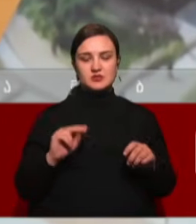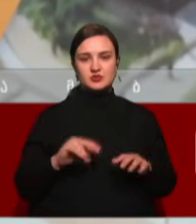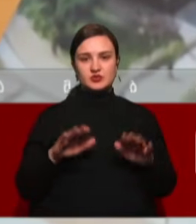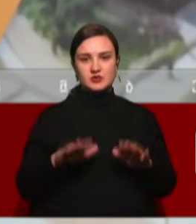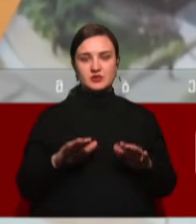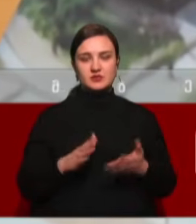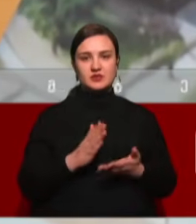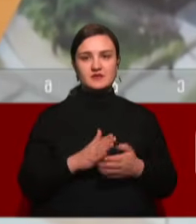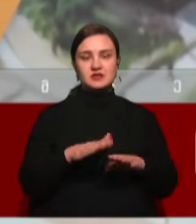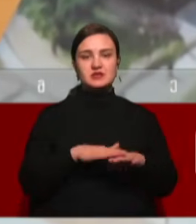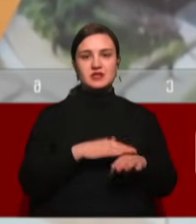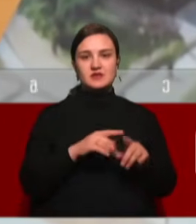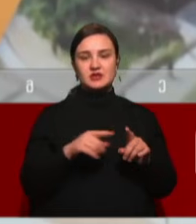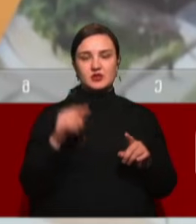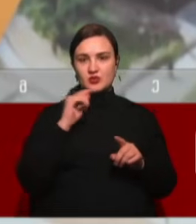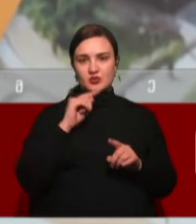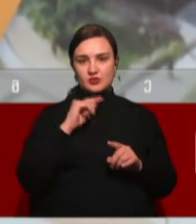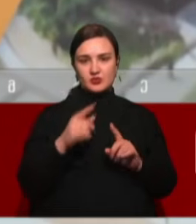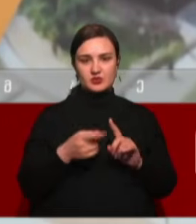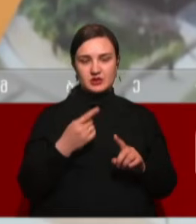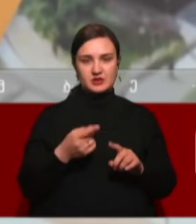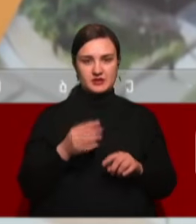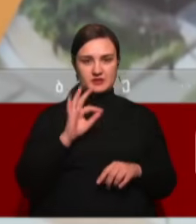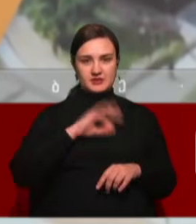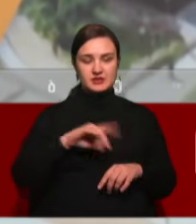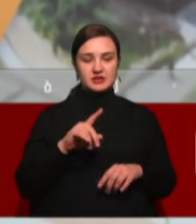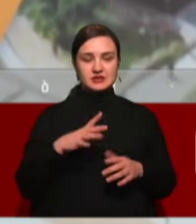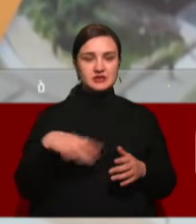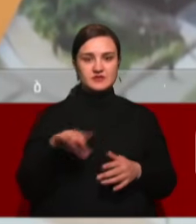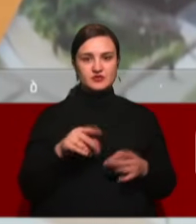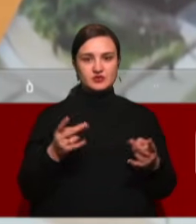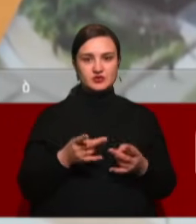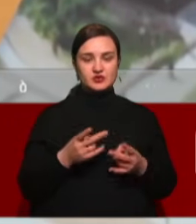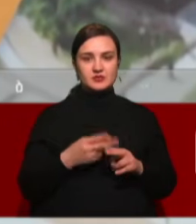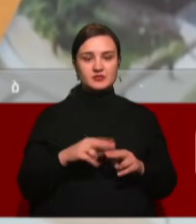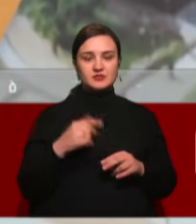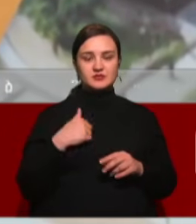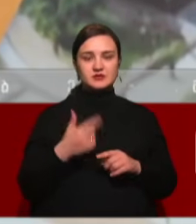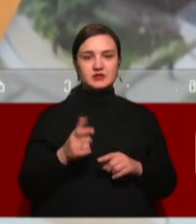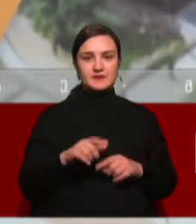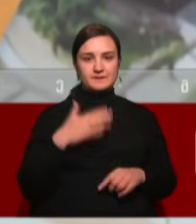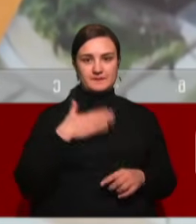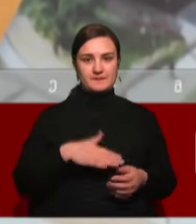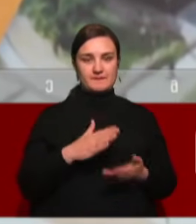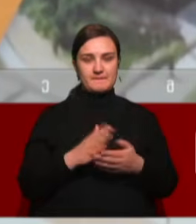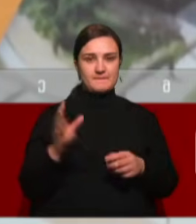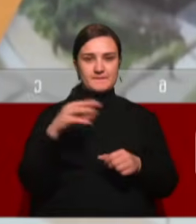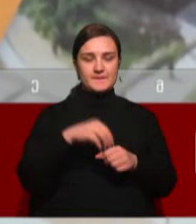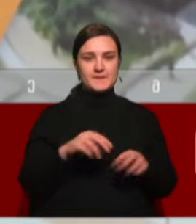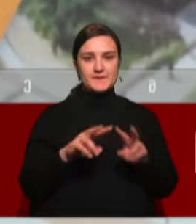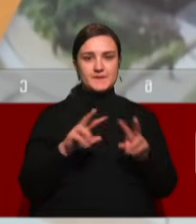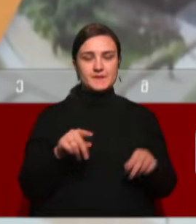და აქვთ გრძელვადიანი ეკონომიკური ეფექტი. სწორედ ის, რაც ამ ქვეყანას სჭირდება. ამიტომ ჩვენ ვართ უაღრესად კმაყოფილი, რომ ჩართული ვართ